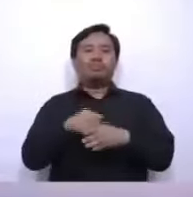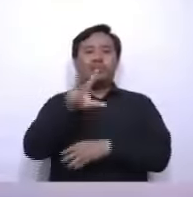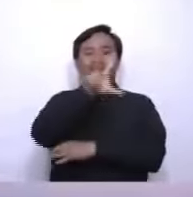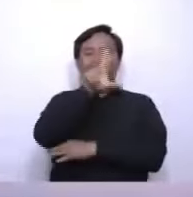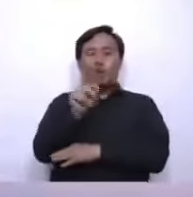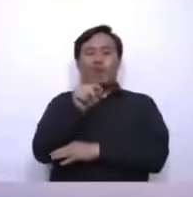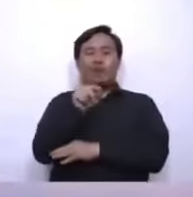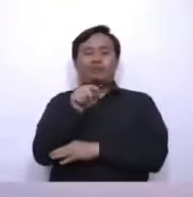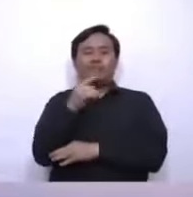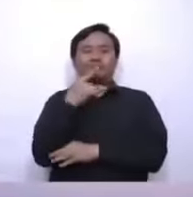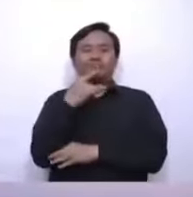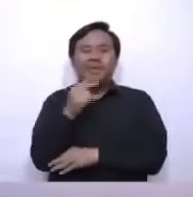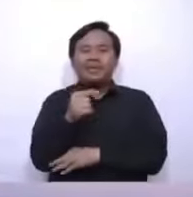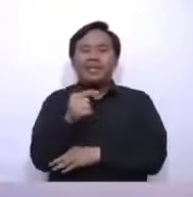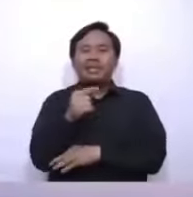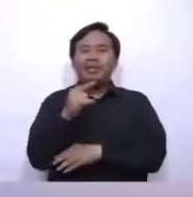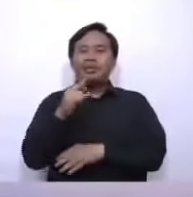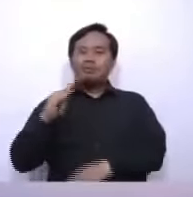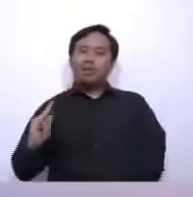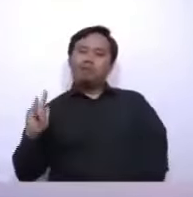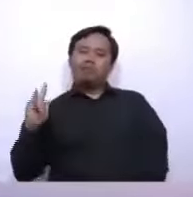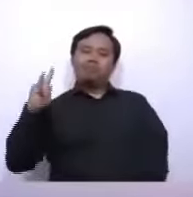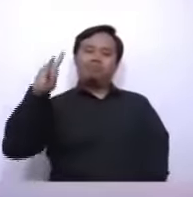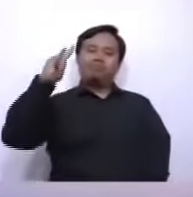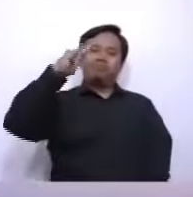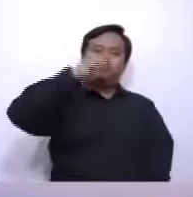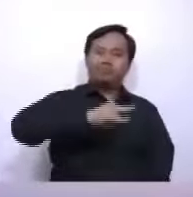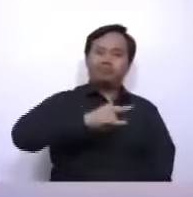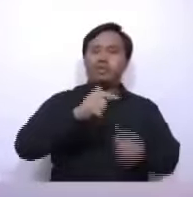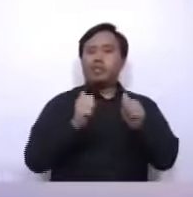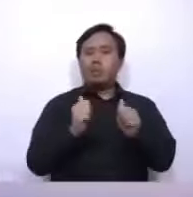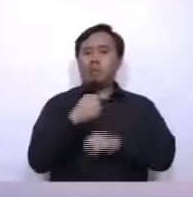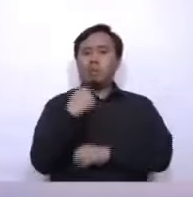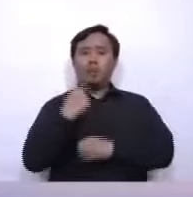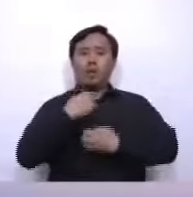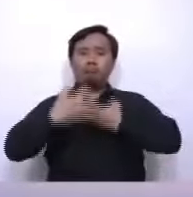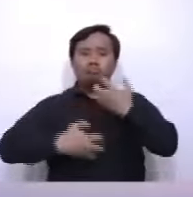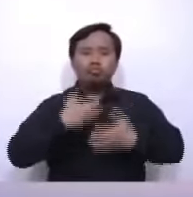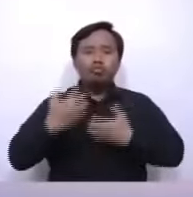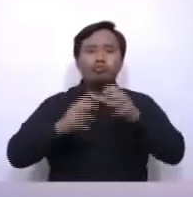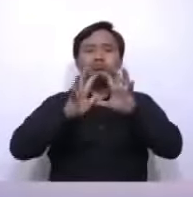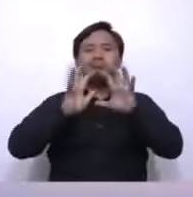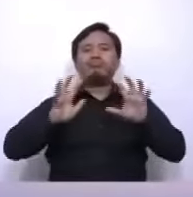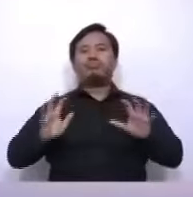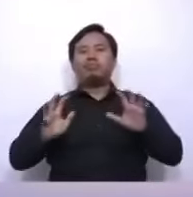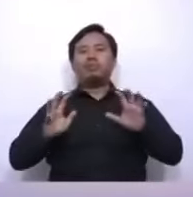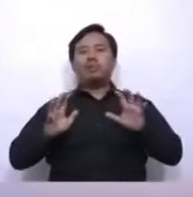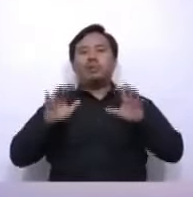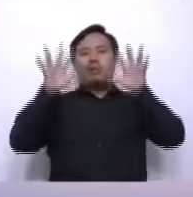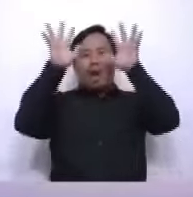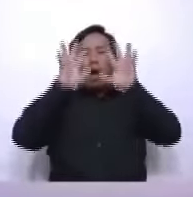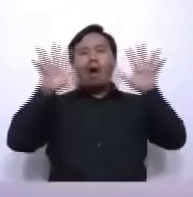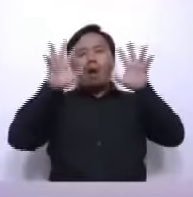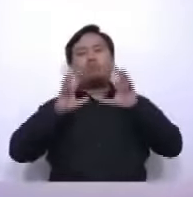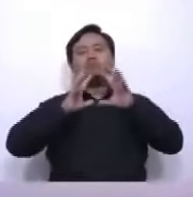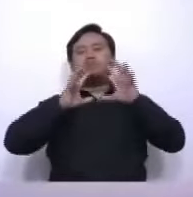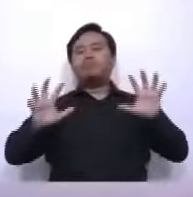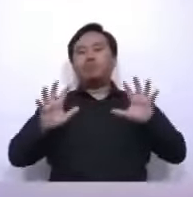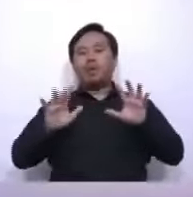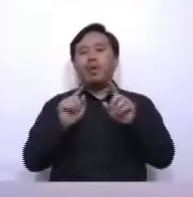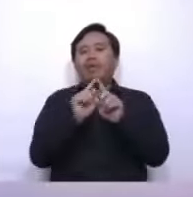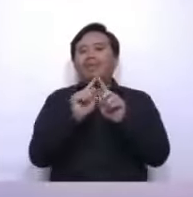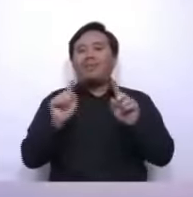pesawat besar yang siap terbang. Kita memiliki industri yang besar, kekayaan alam dan SDM yang berlimpah. Tapi untuk